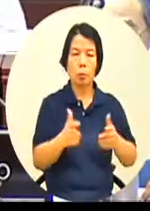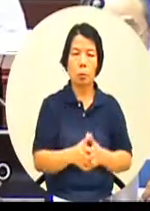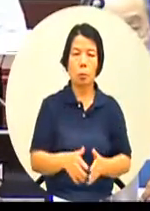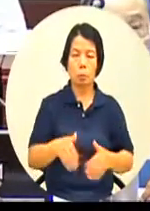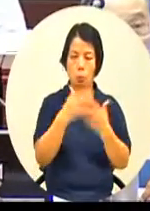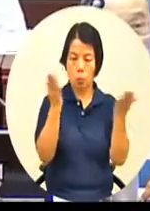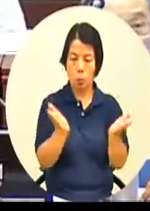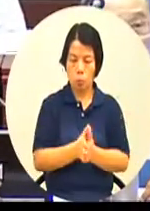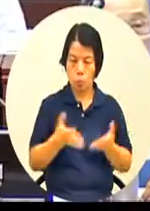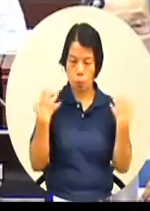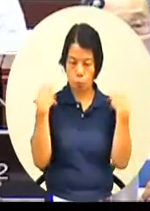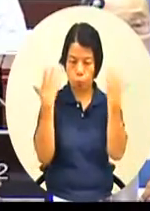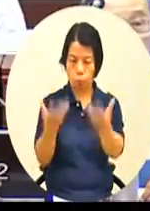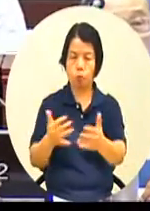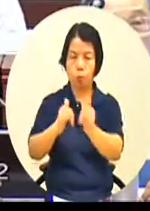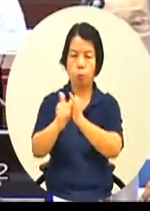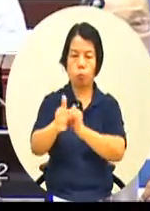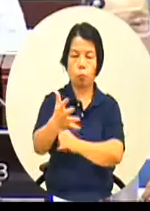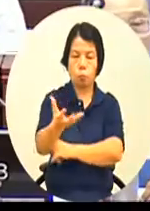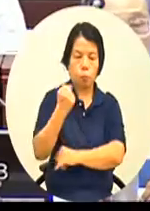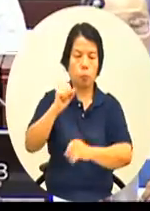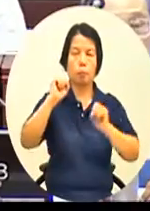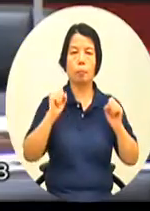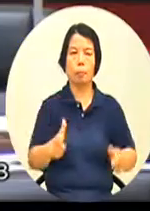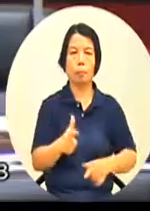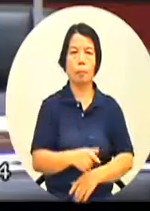啊，单给他，要和你决定啊，你啊， 对，